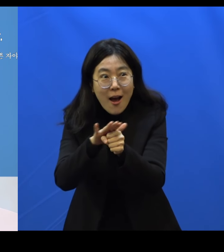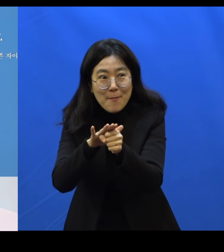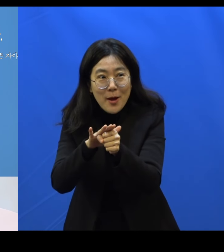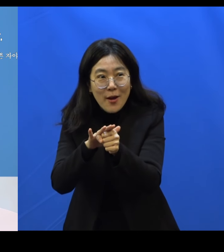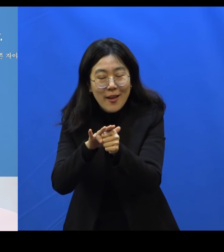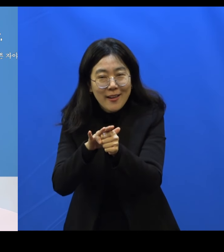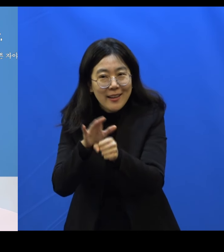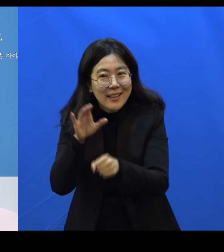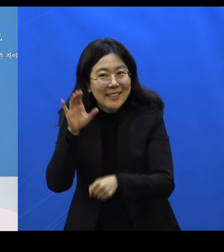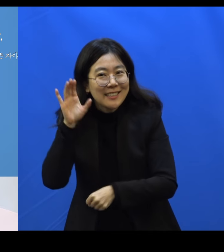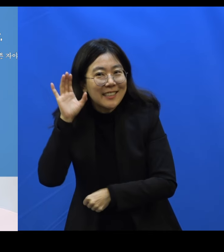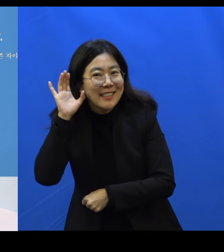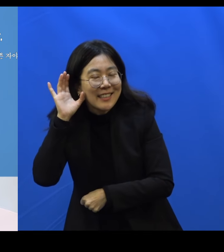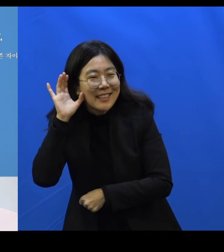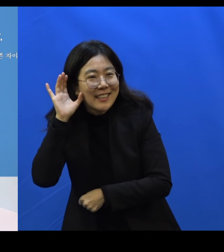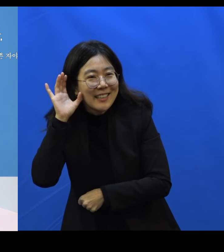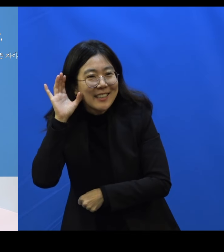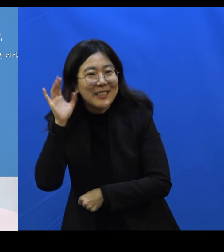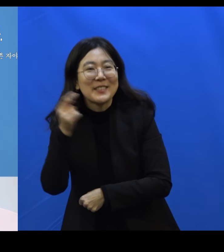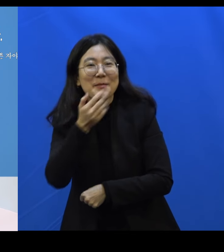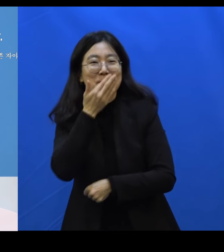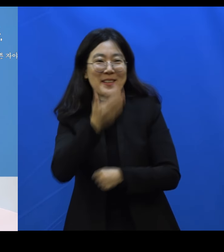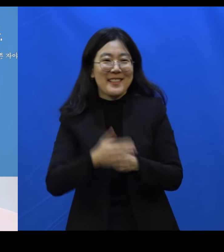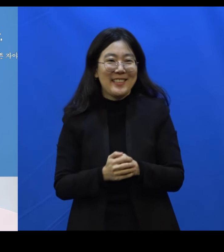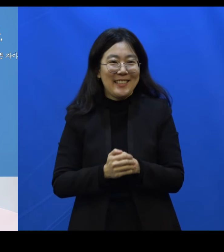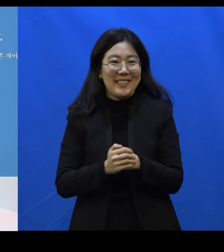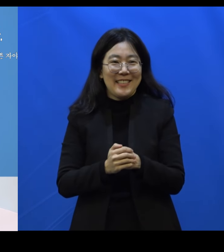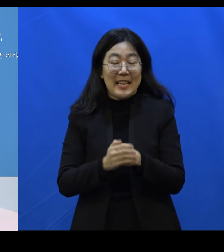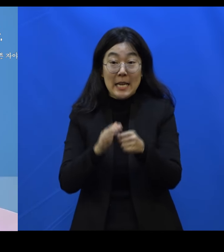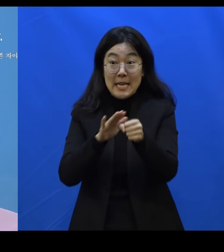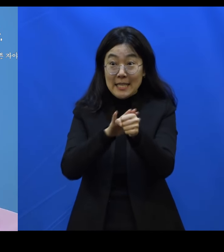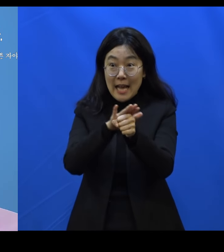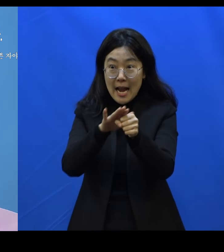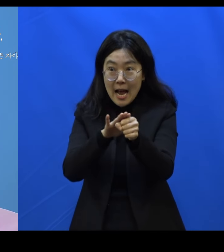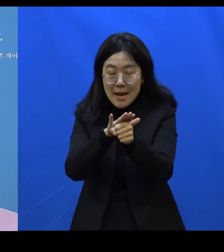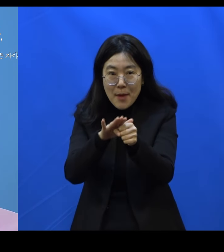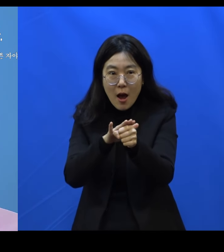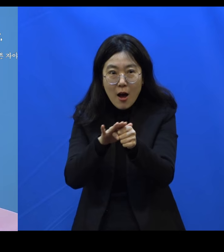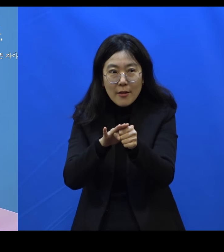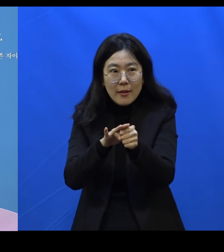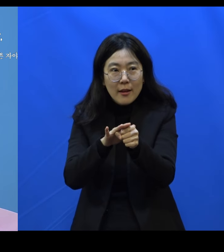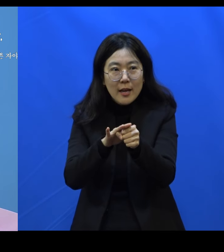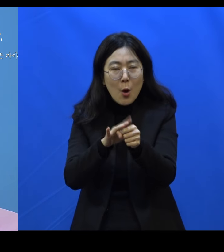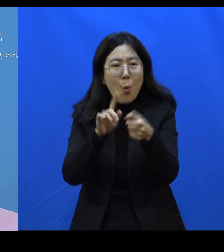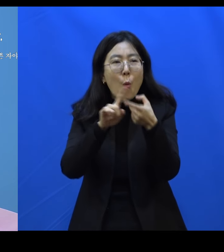사랑하면 들린다. 그녀는 사랑하는 자의 목소리를 금방 알아들어요.